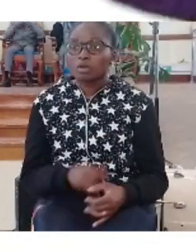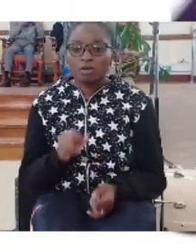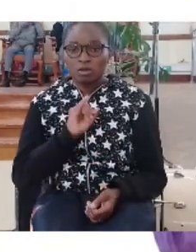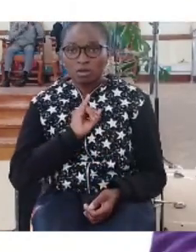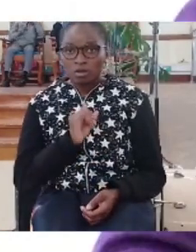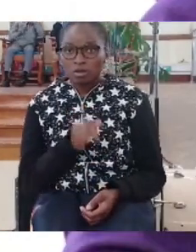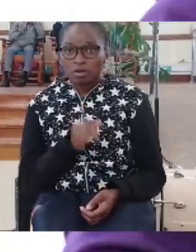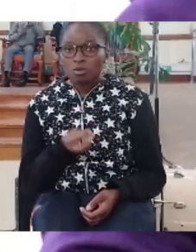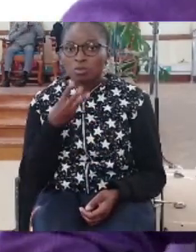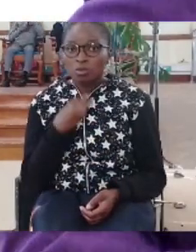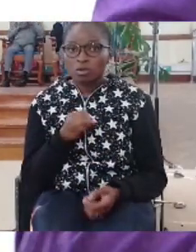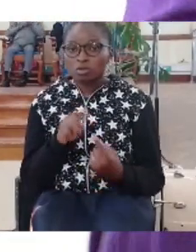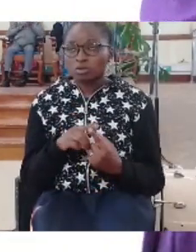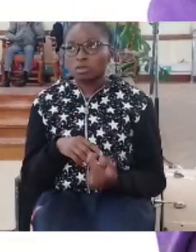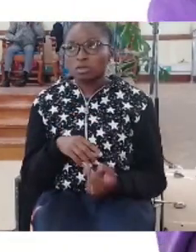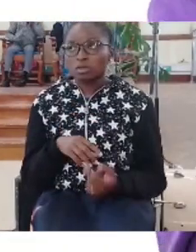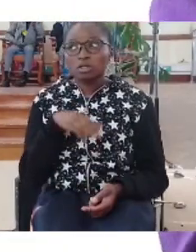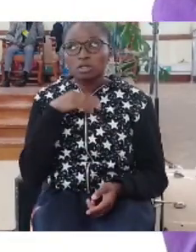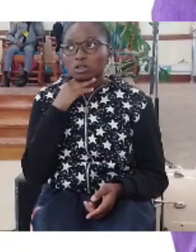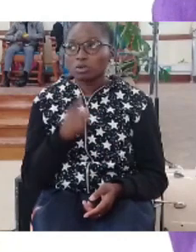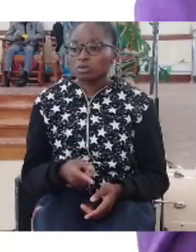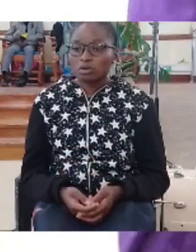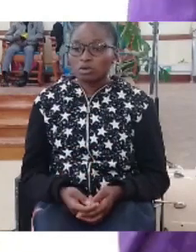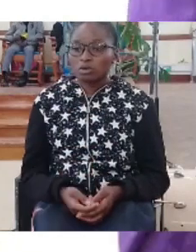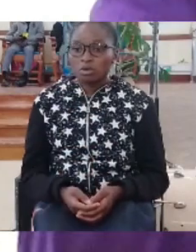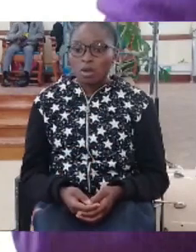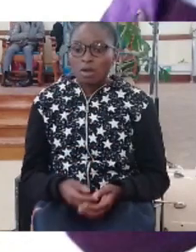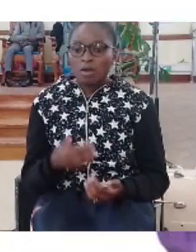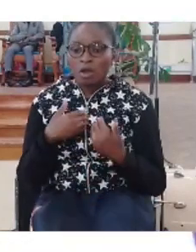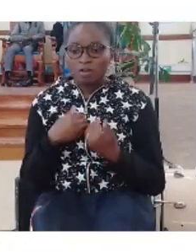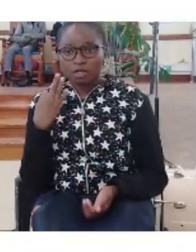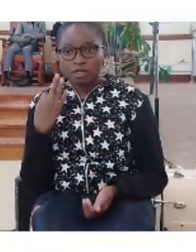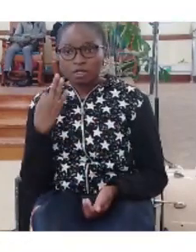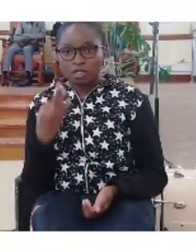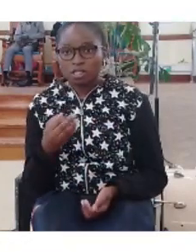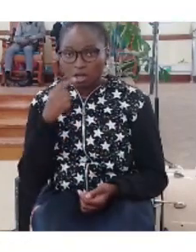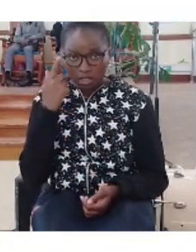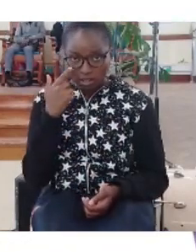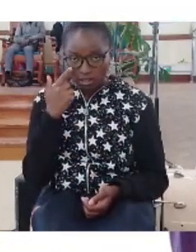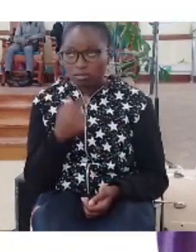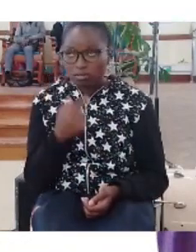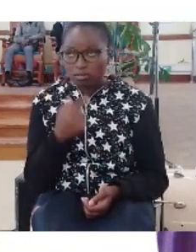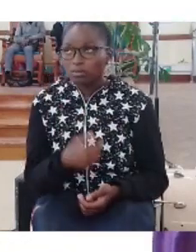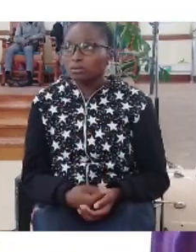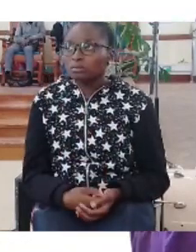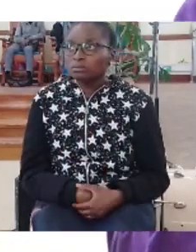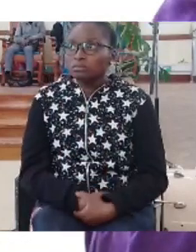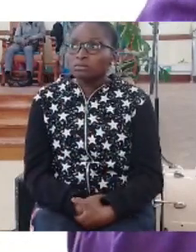Ike kuragiri ya otuko. No lele. Dena lidhole ya gatatu. Nyonanga maodo. Maria modo wadhi. Ata agiona.